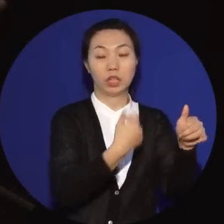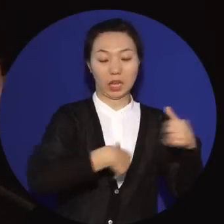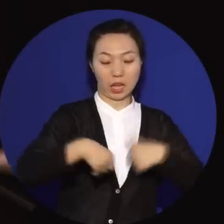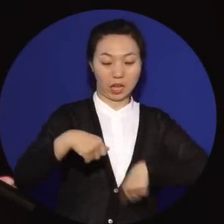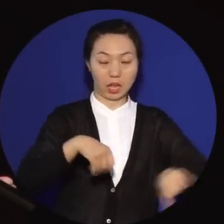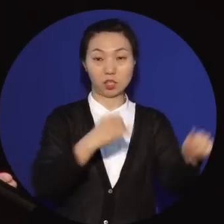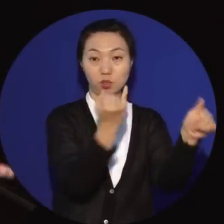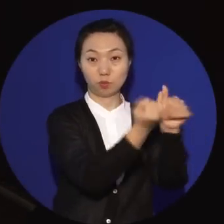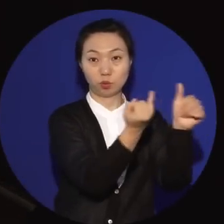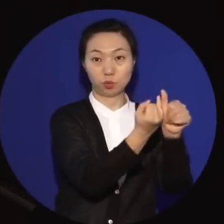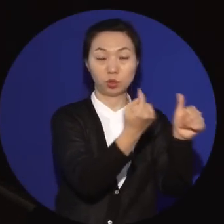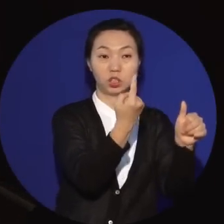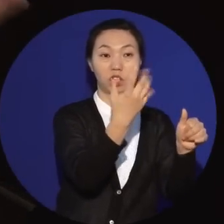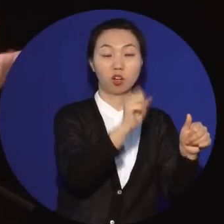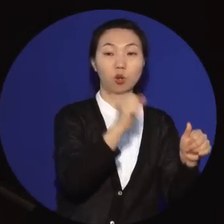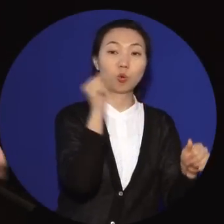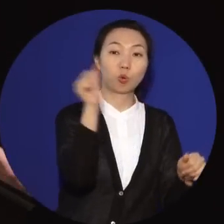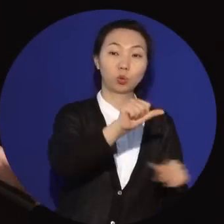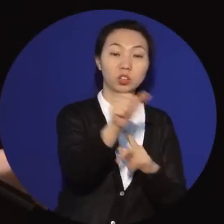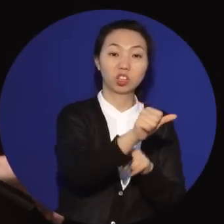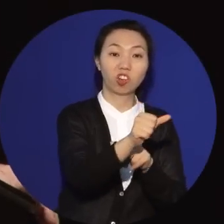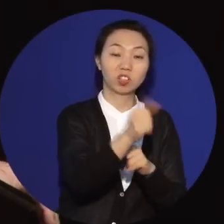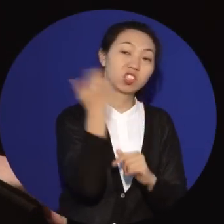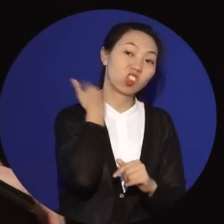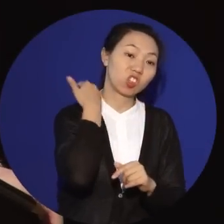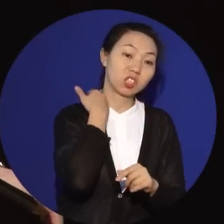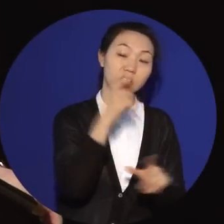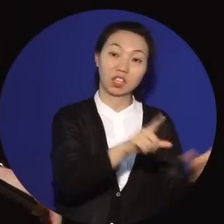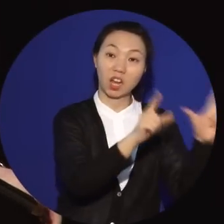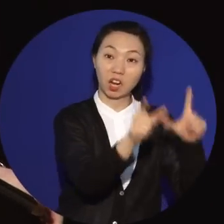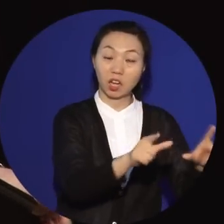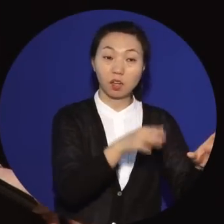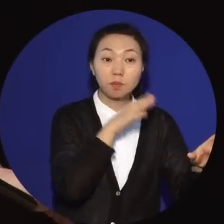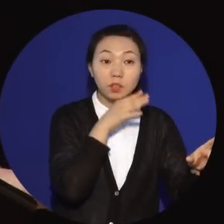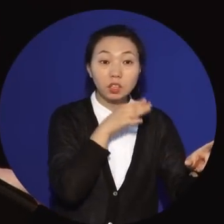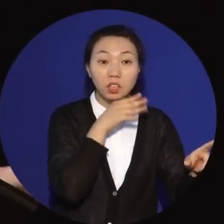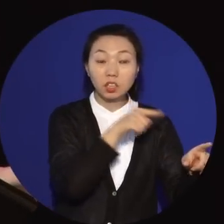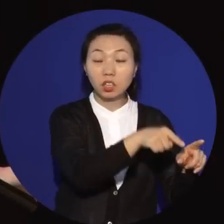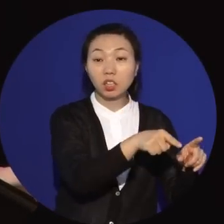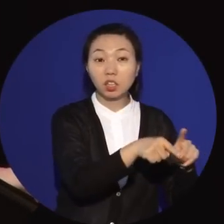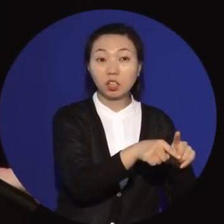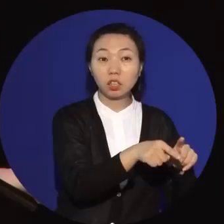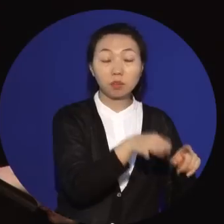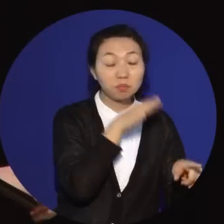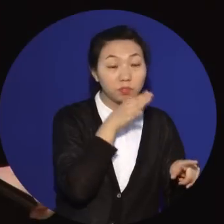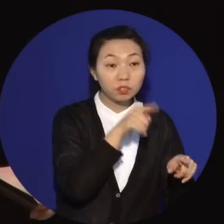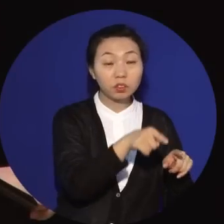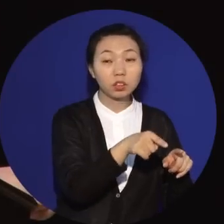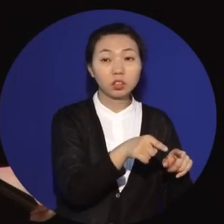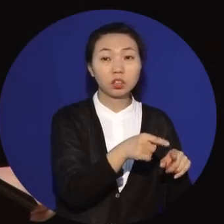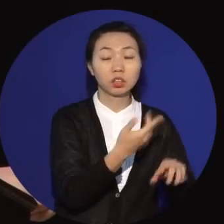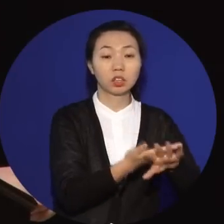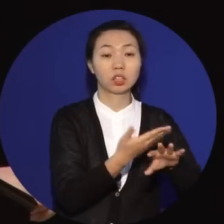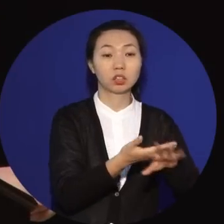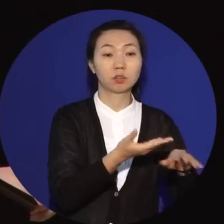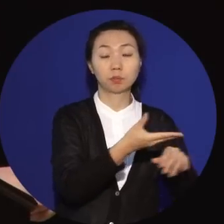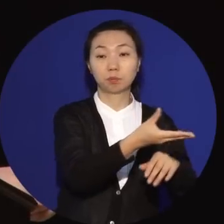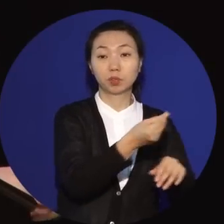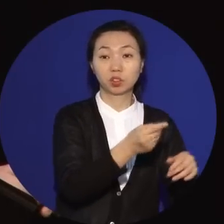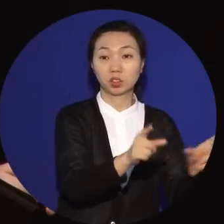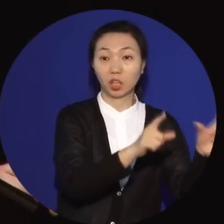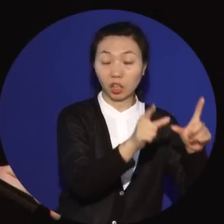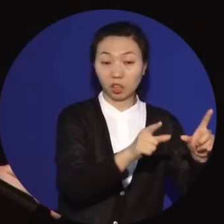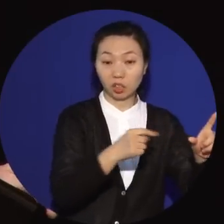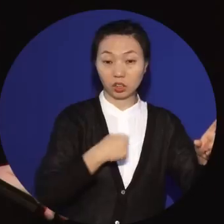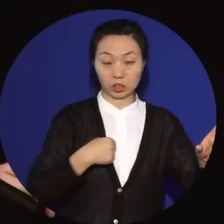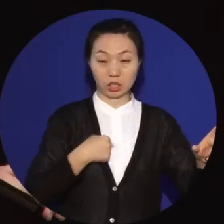전세를 살아요. 예. 1억 5천을 주고 전세를 살아요. 예. 그러니까 어때 남의 집에 1억 5천을 주고 전세를 산다고. 네. 예.